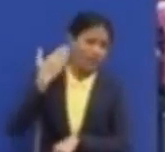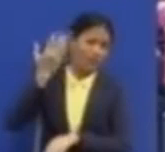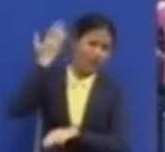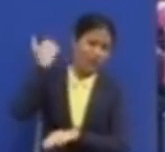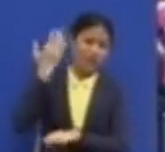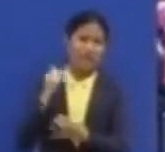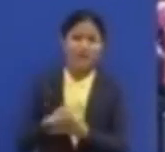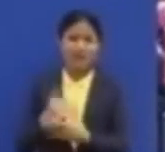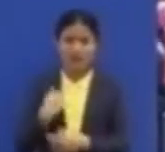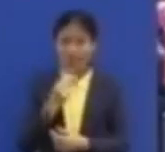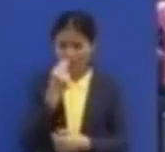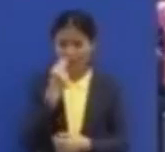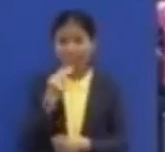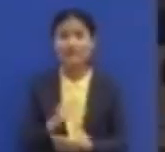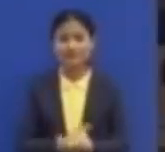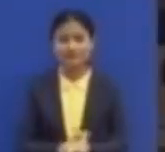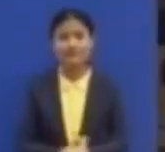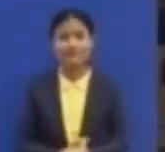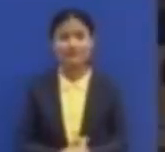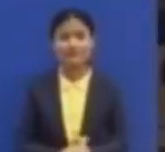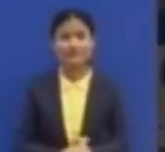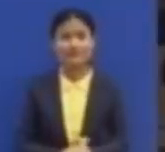อ้าวเชิญ